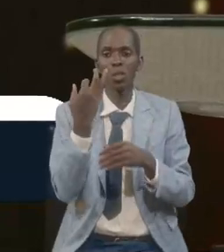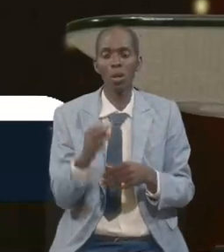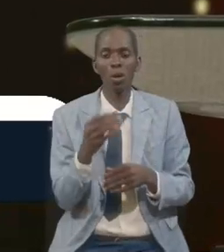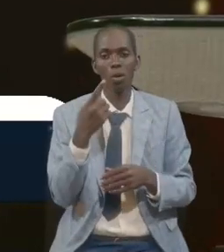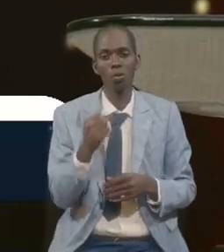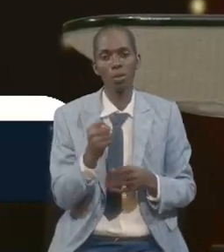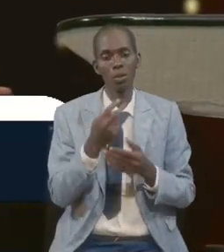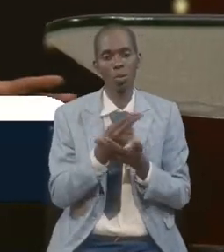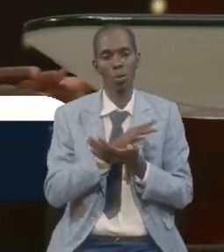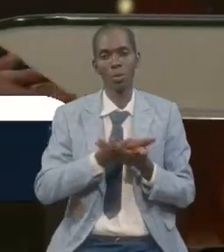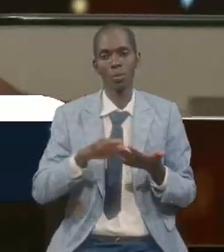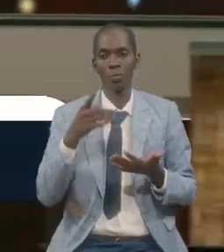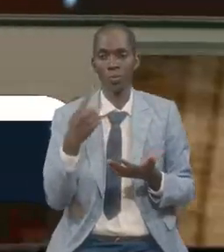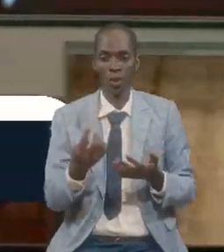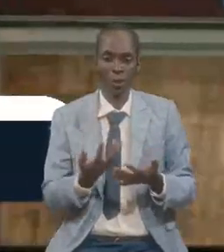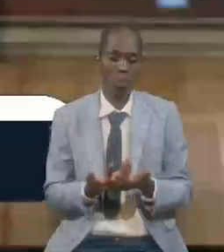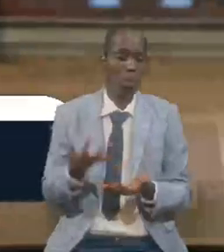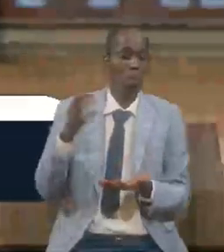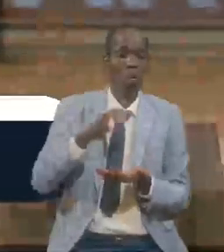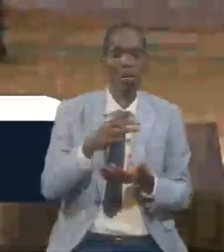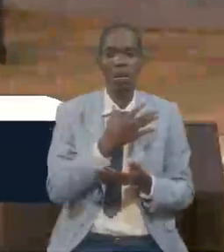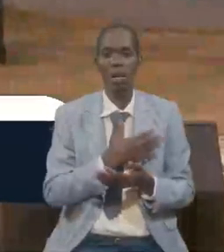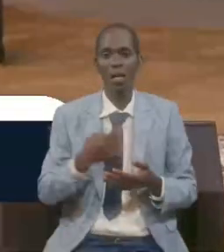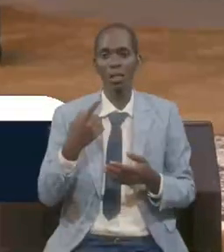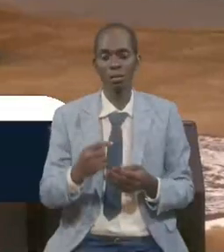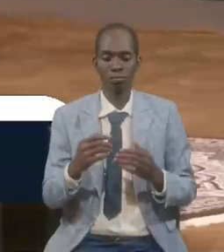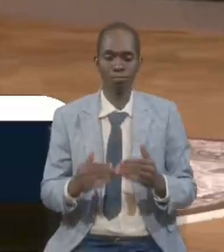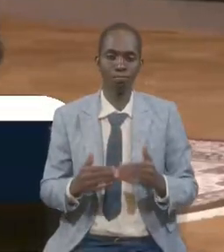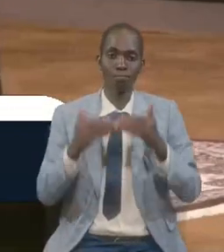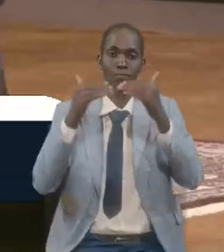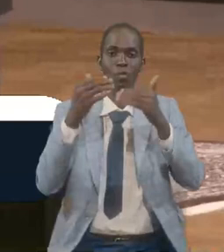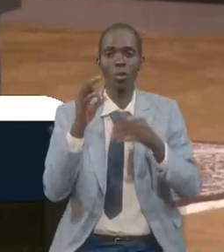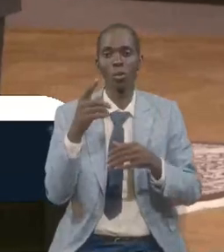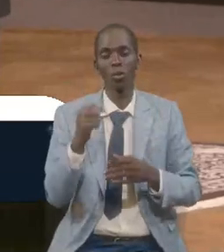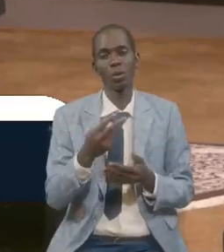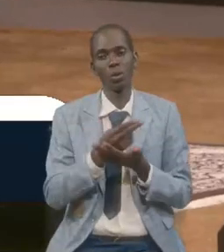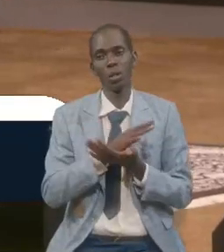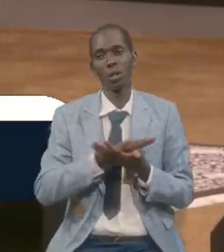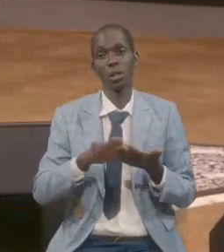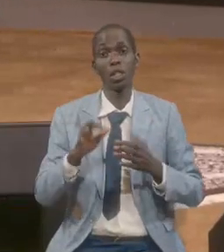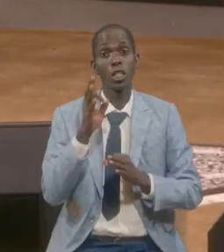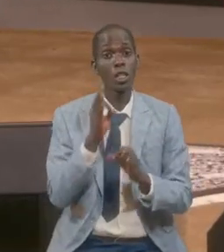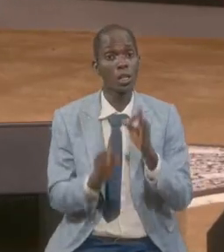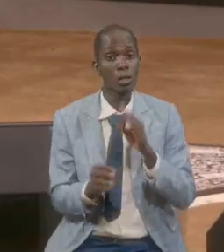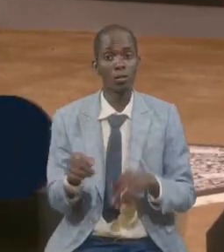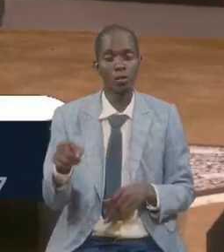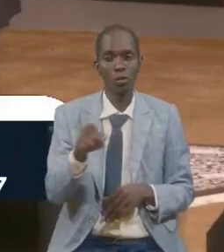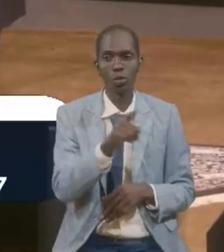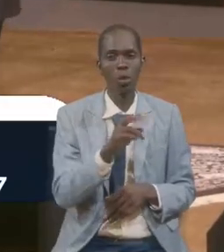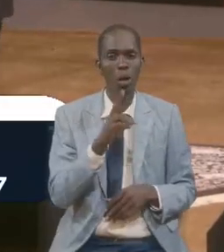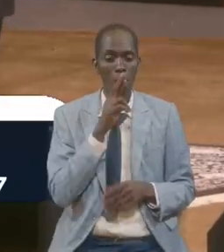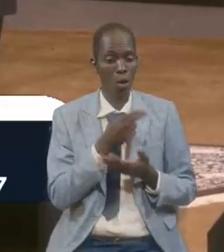la richesse et la promotion des pieux. La richesse et la promotion des pieux. Si vous êtes